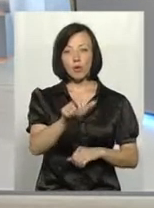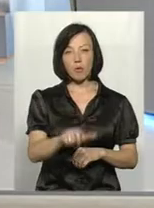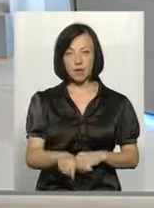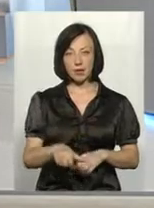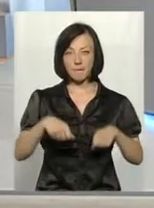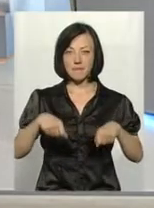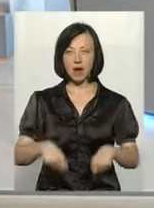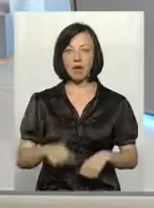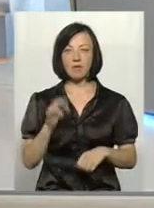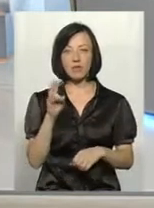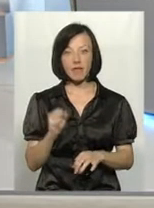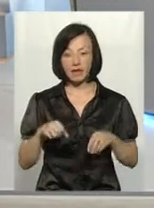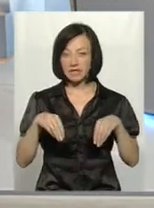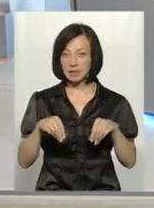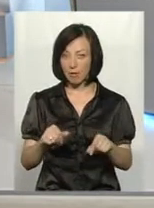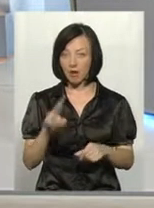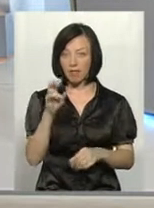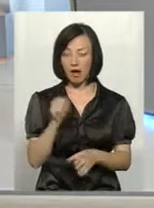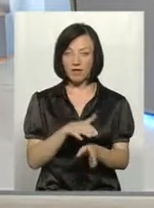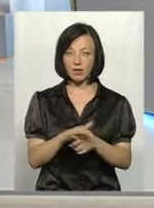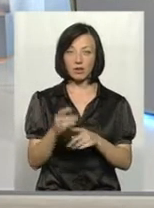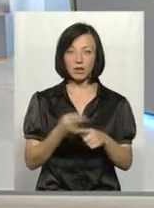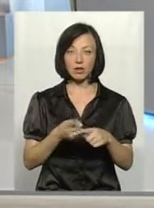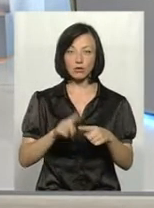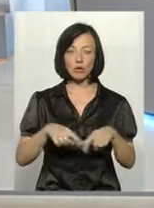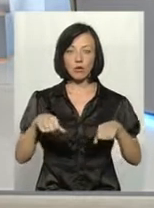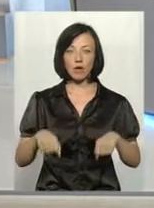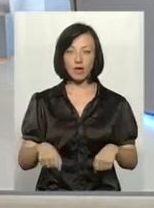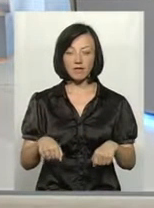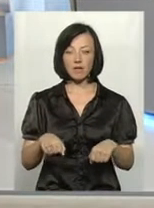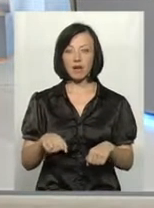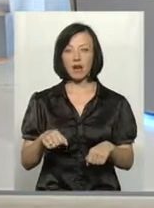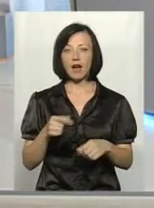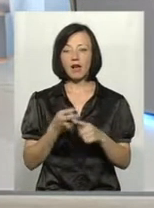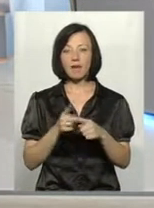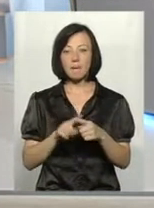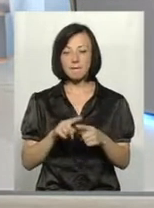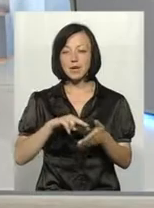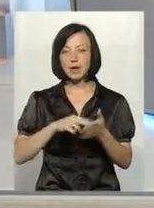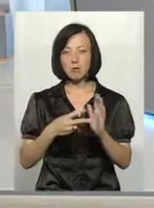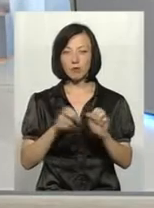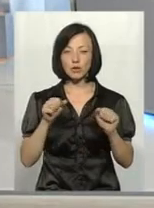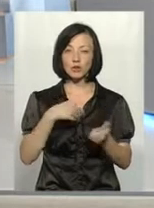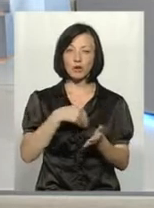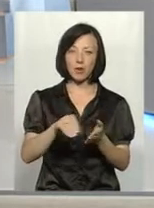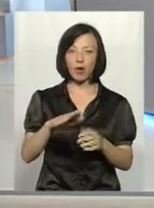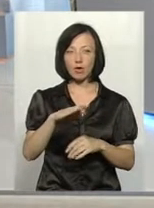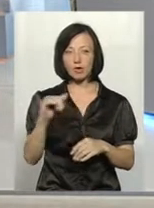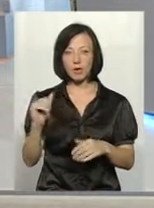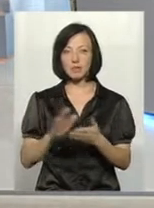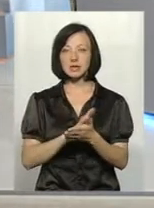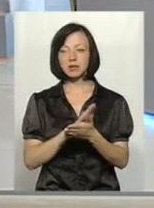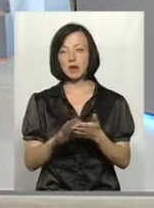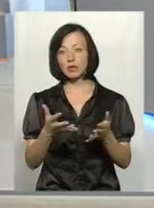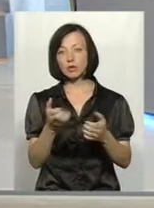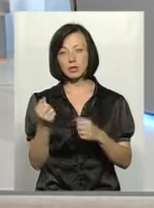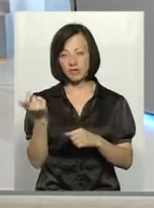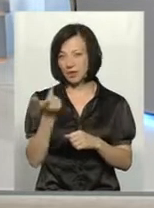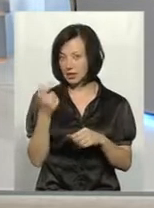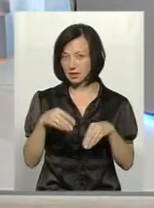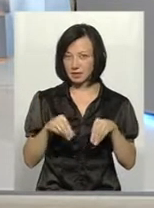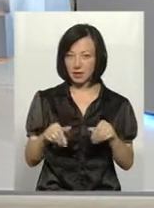на землю. На виконання цього права в галузевому законодавстві передбачено можливість придбати, орендувати, безоплатно отримати у власність